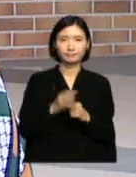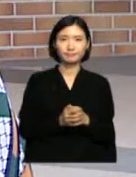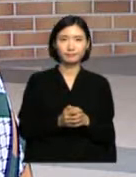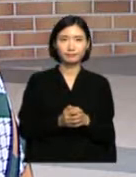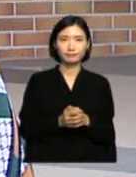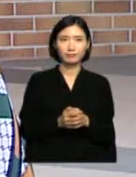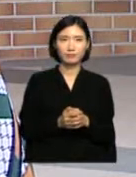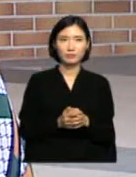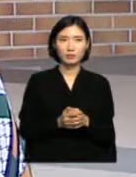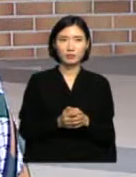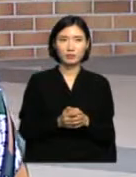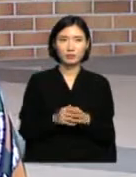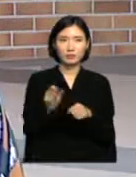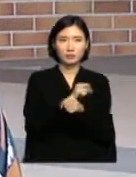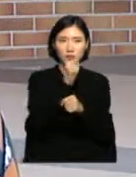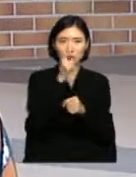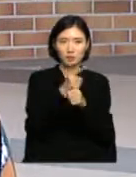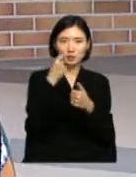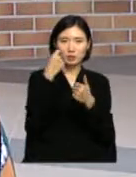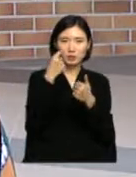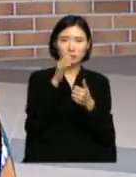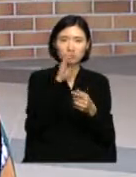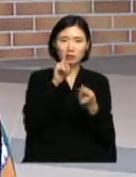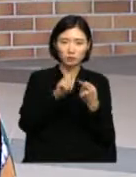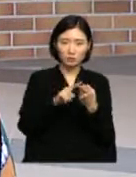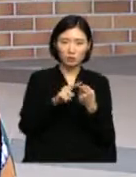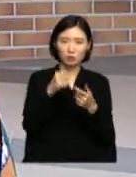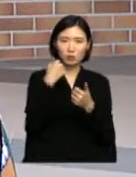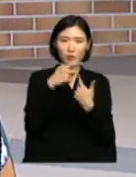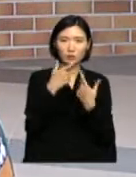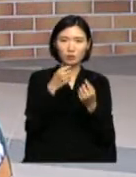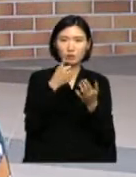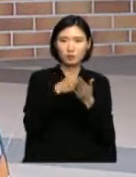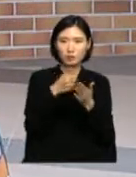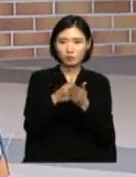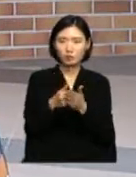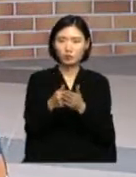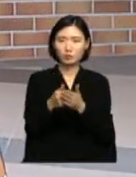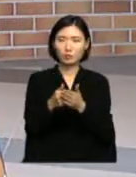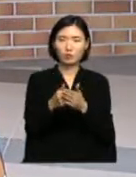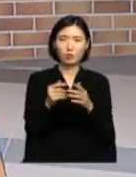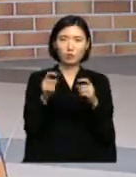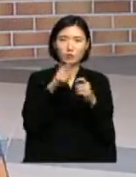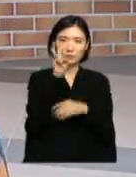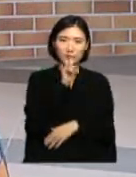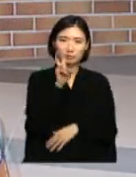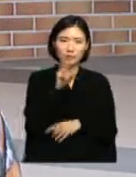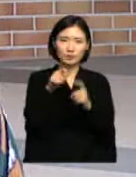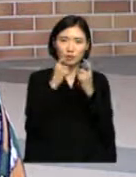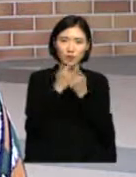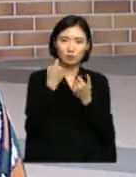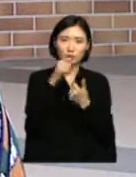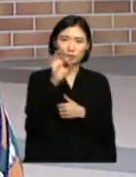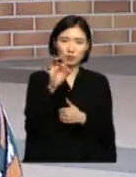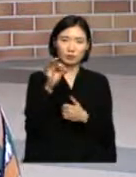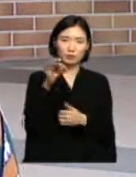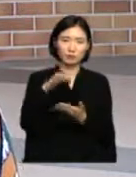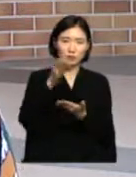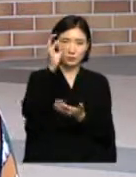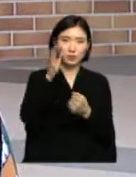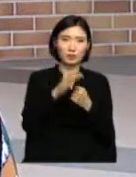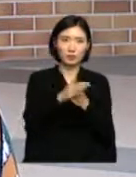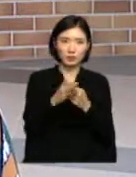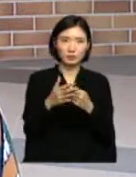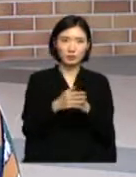뭐 특기적성 교육처럼 음악, 미술 이런 교육들은 사실 사교육비도 굉장히 많이 들어가는 거여서 최소한